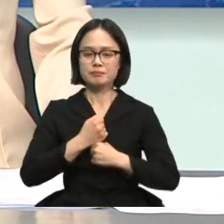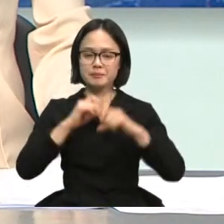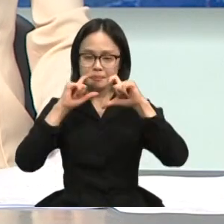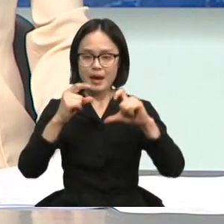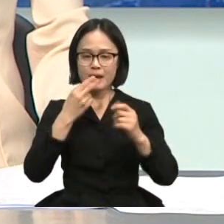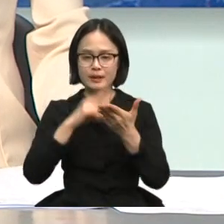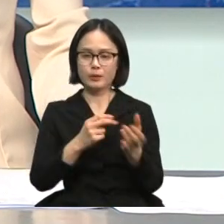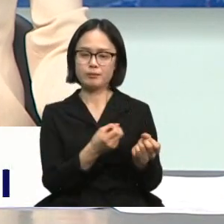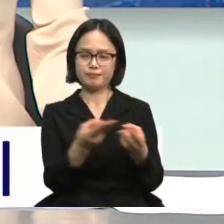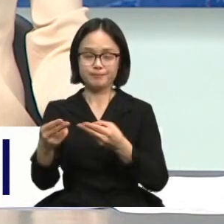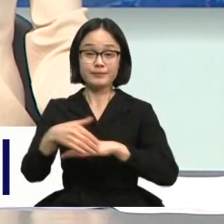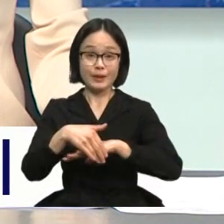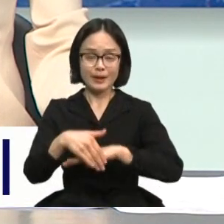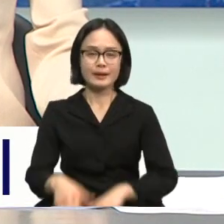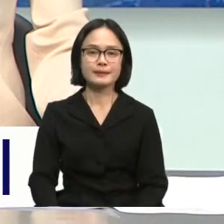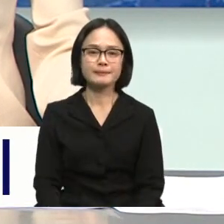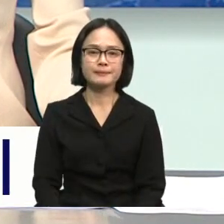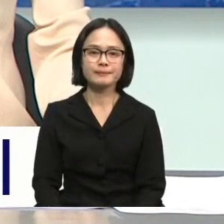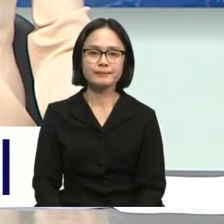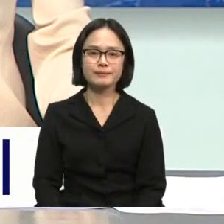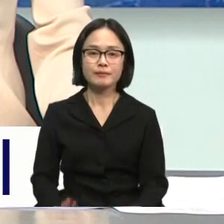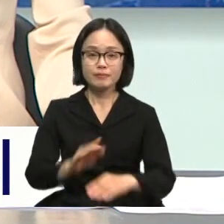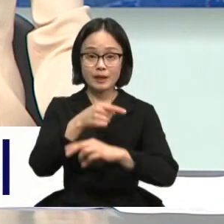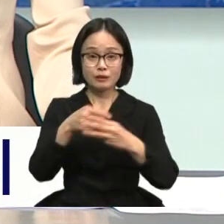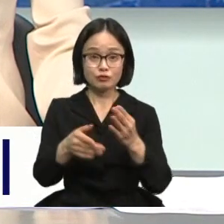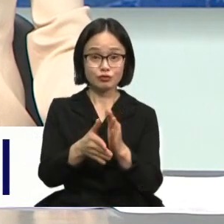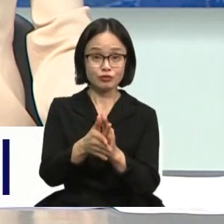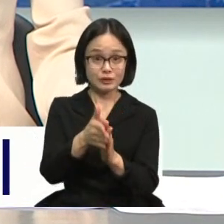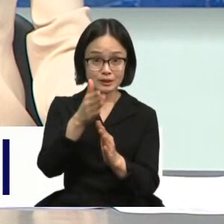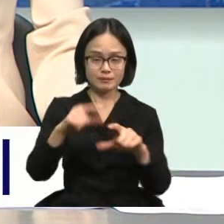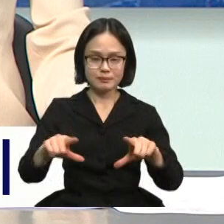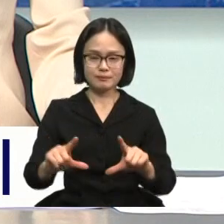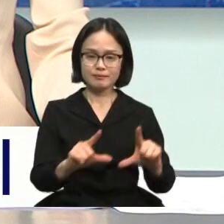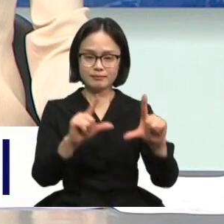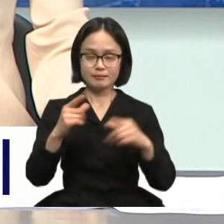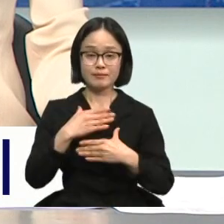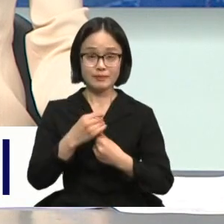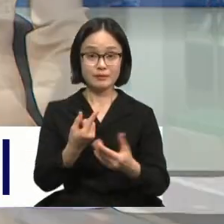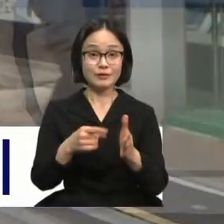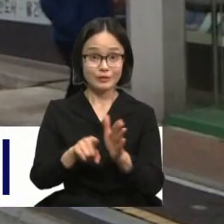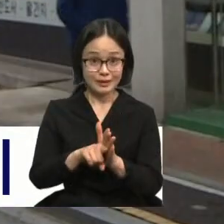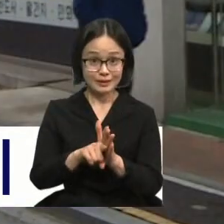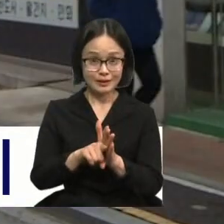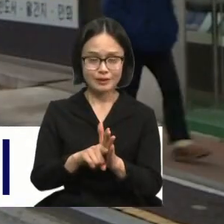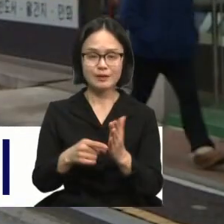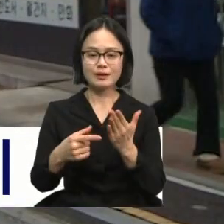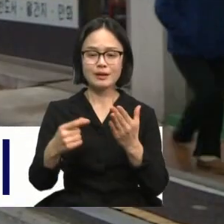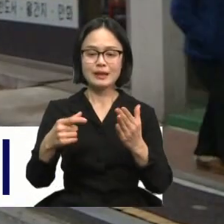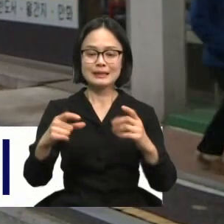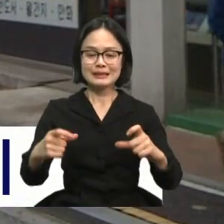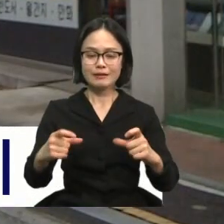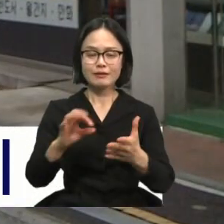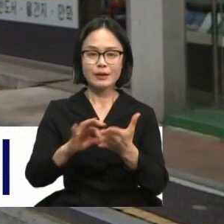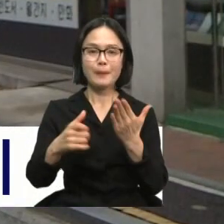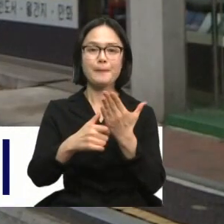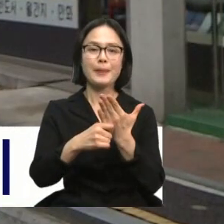파주시는 민생 아정을 위해 총 420억 원을 들여 지역 화폐인 파주 페이를 지속 발행한다고